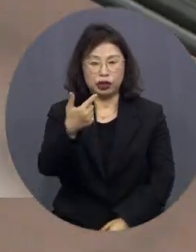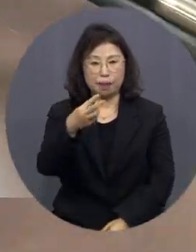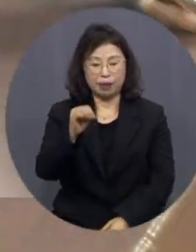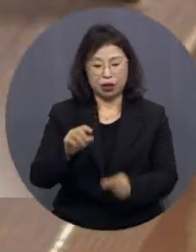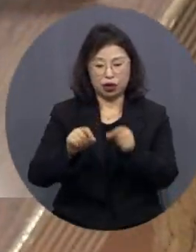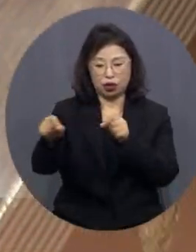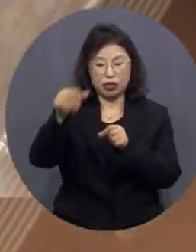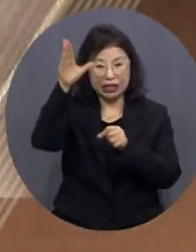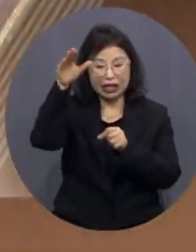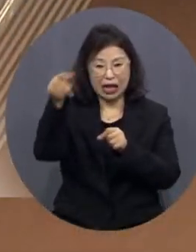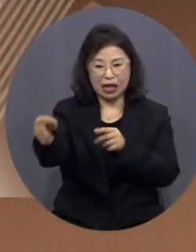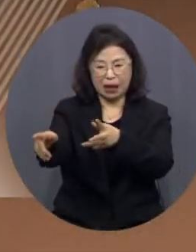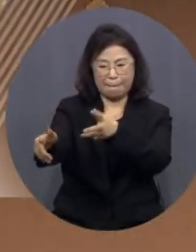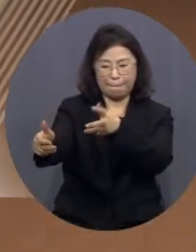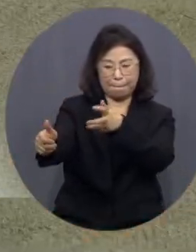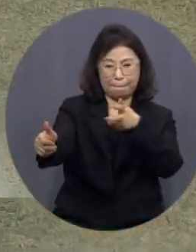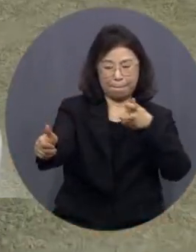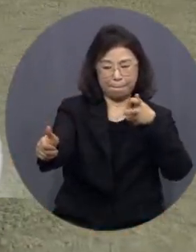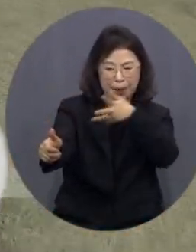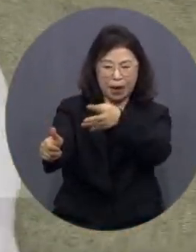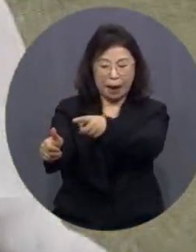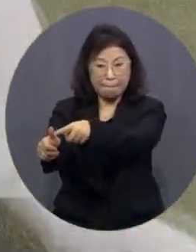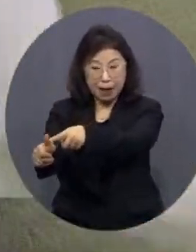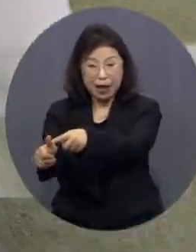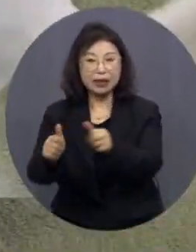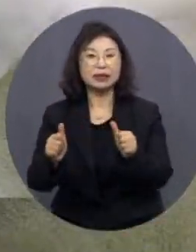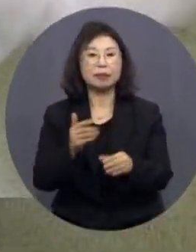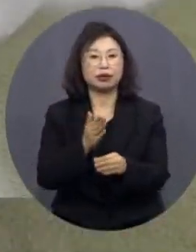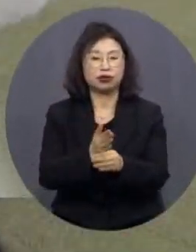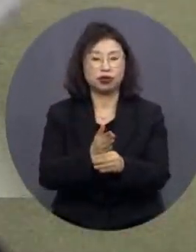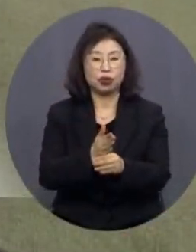개에게 화살을 쏴 맞친 혐의로 재판에